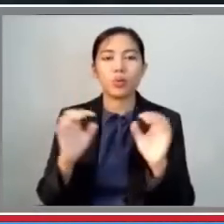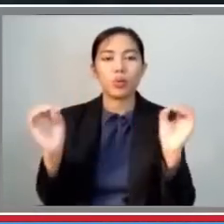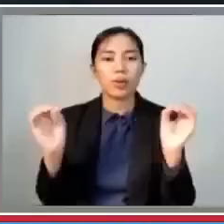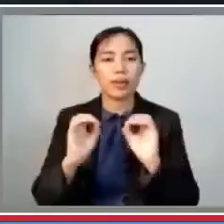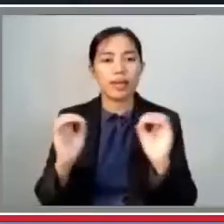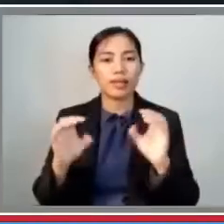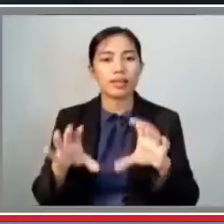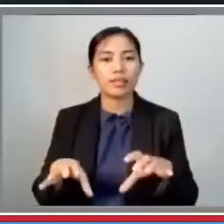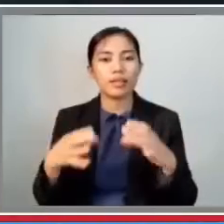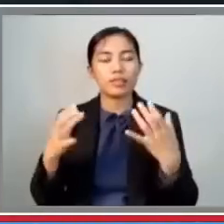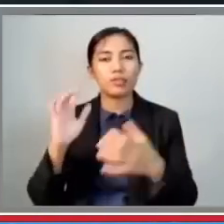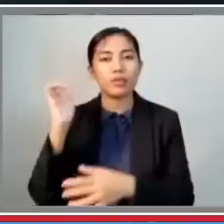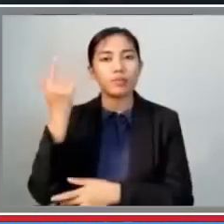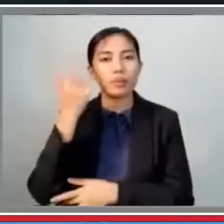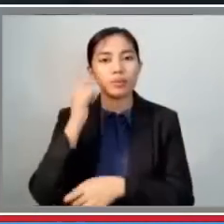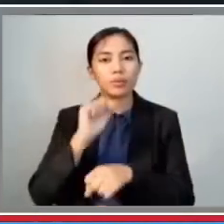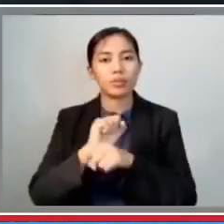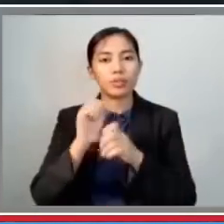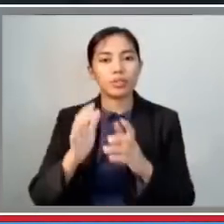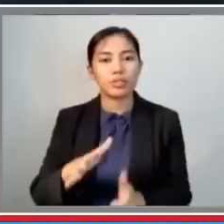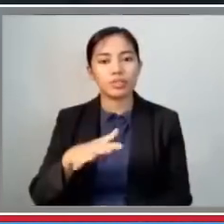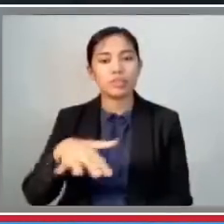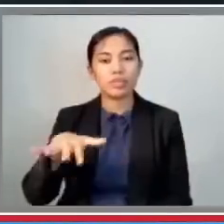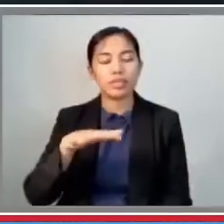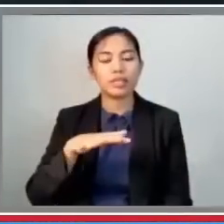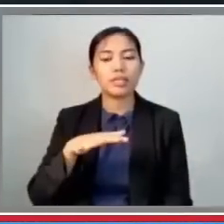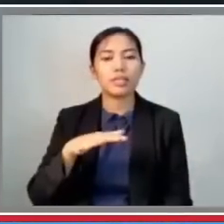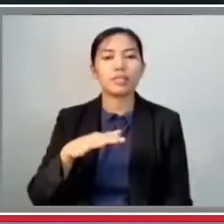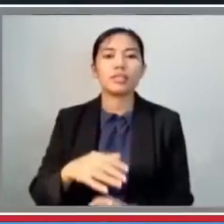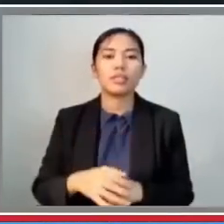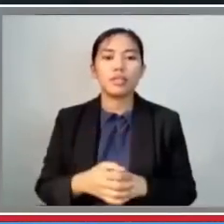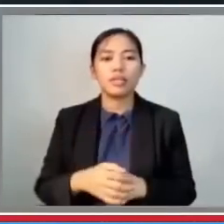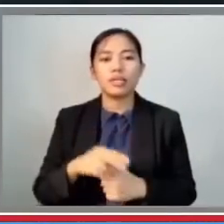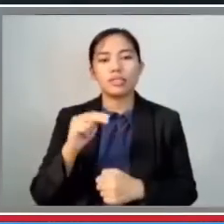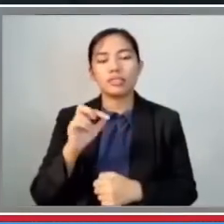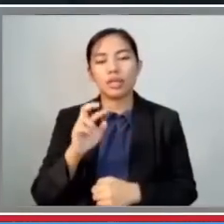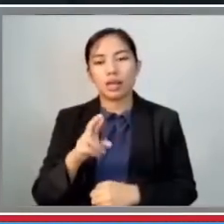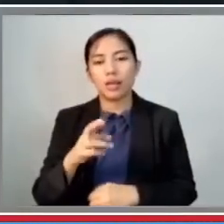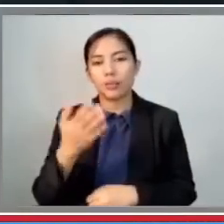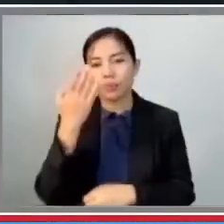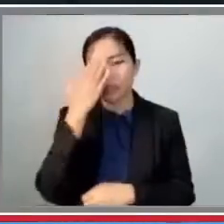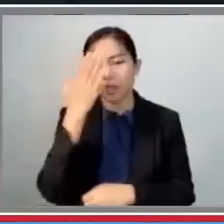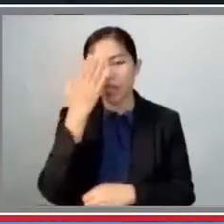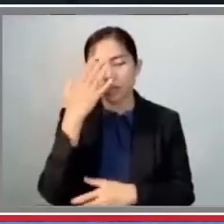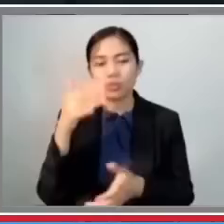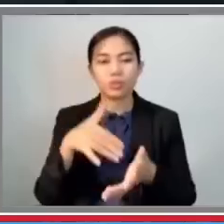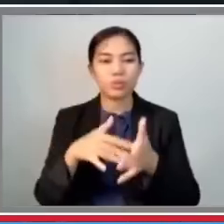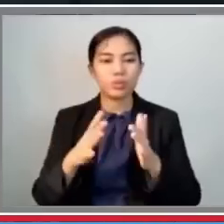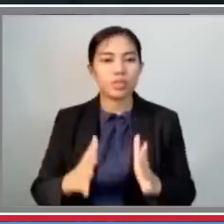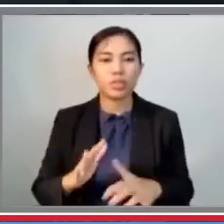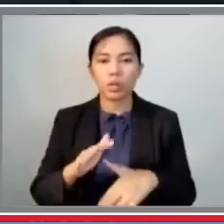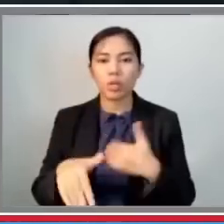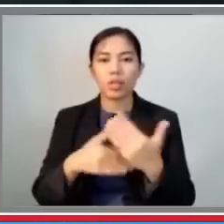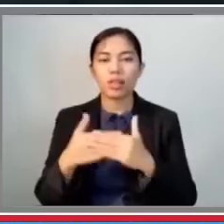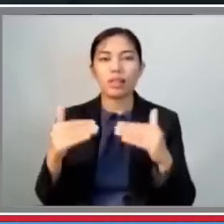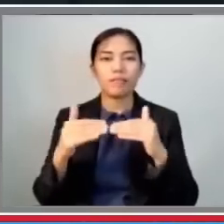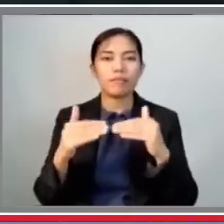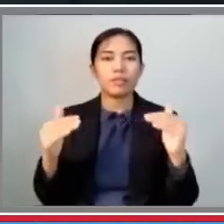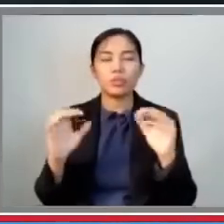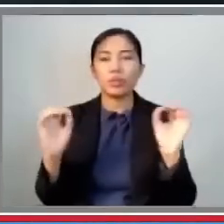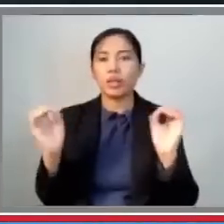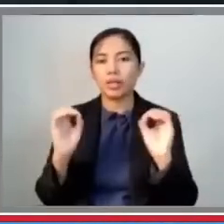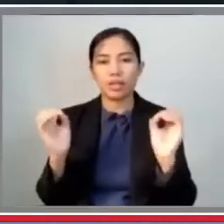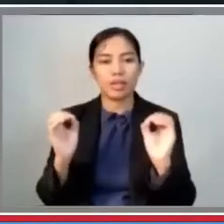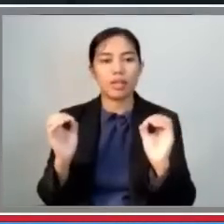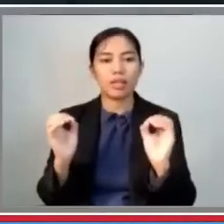Government employees sa Metro Manila at saka Bulacan at saka yung mga estudyante all levels po wala din pong pasok bukas so ah Sana po yung mga